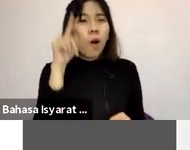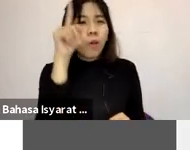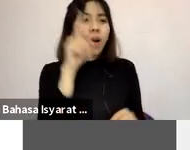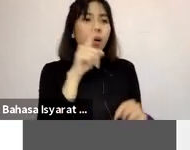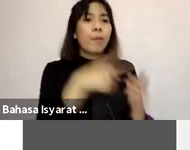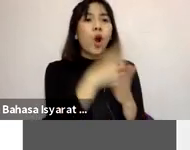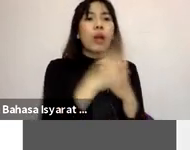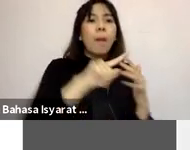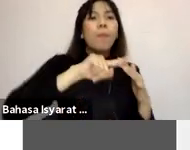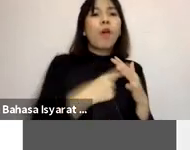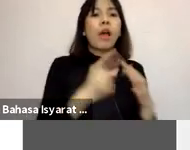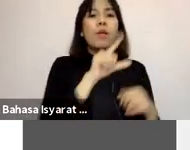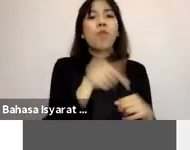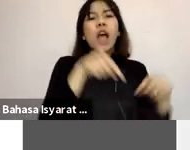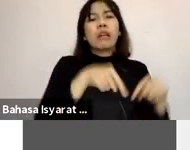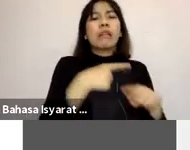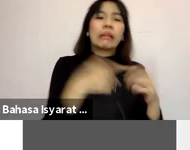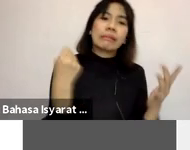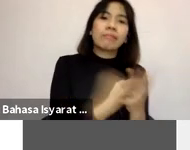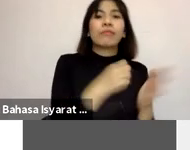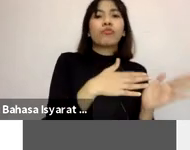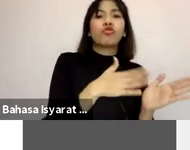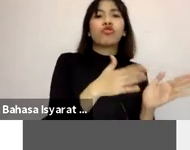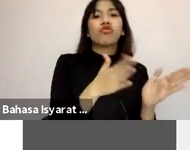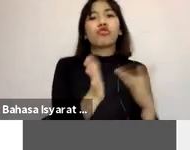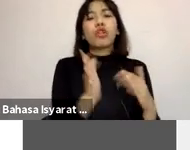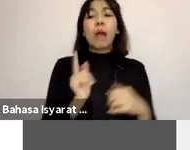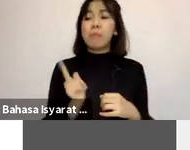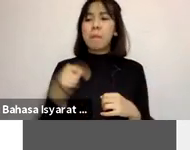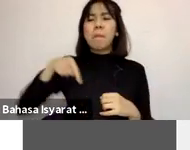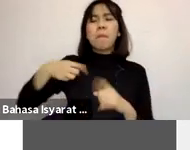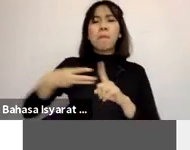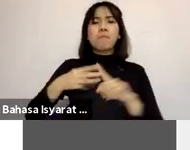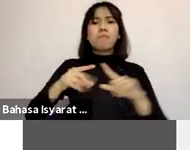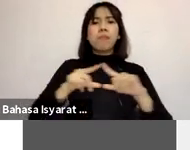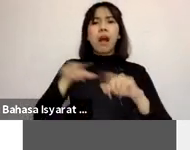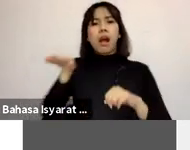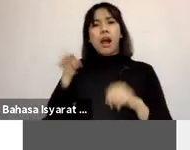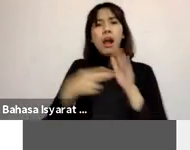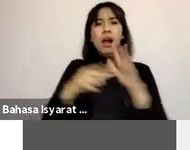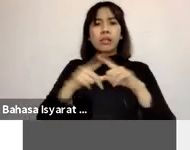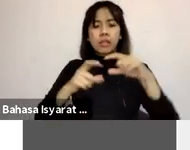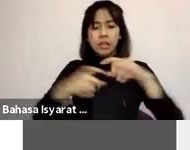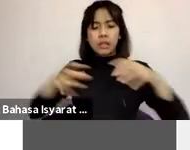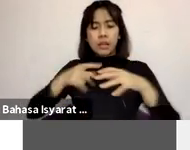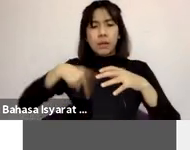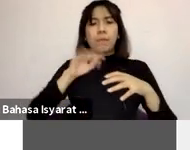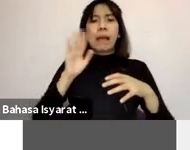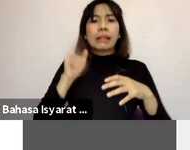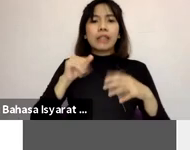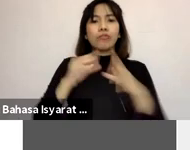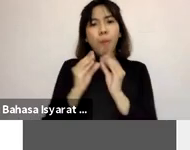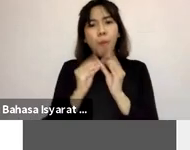bulan ini tetapi mundur karena dari base Apa masih pagi botoputih lanjut jadi